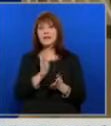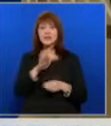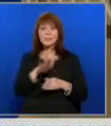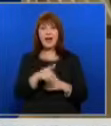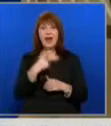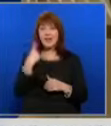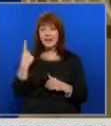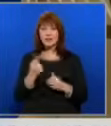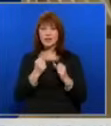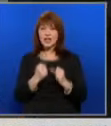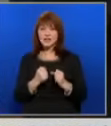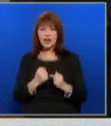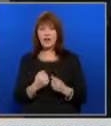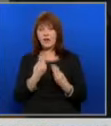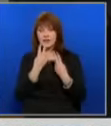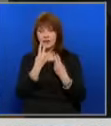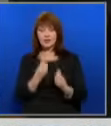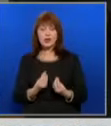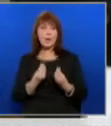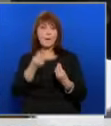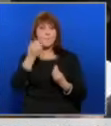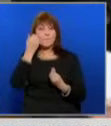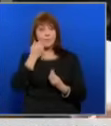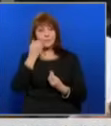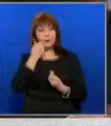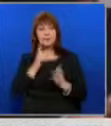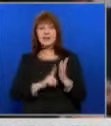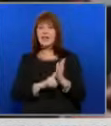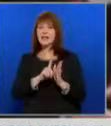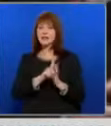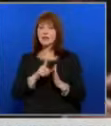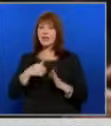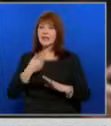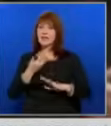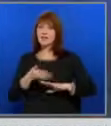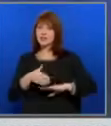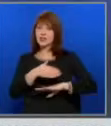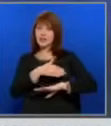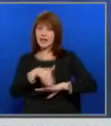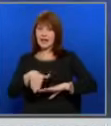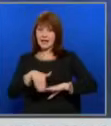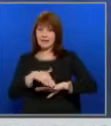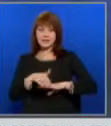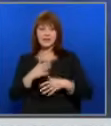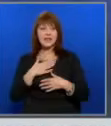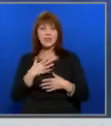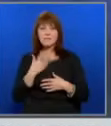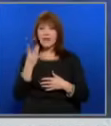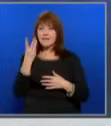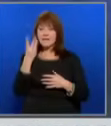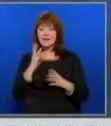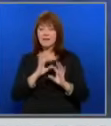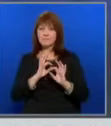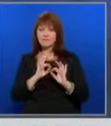година е чакала да види по-добри резултати в опазването на външните граници на Евросъюза. Има три ясни точки в